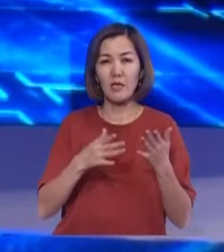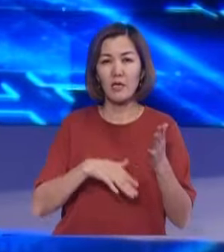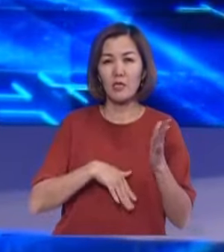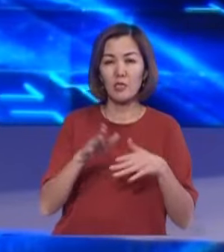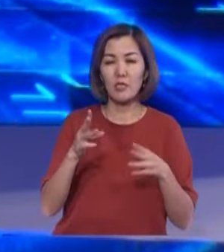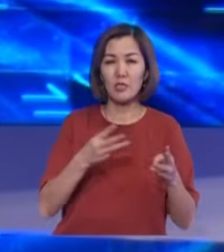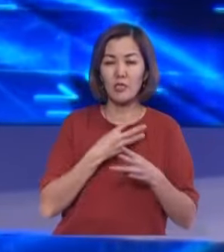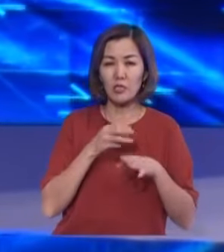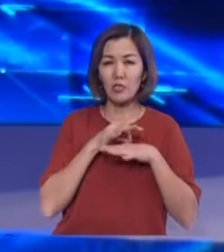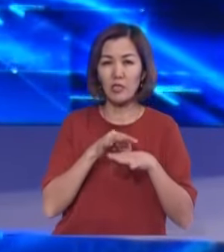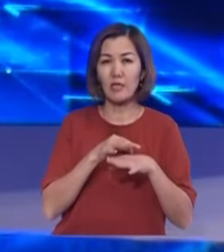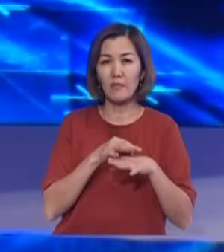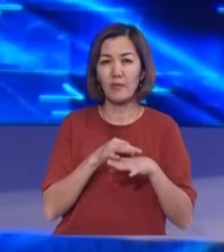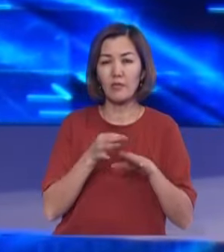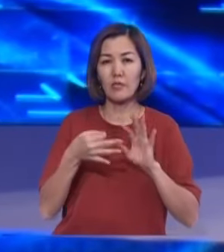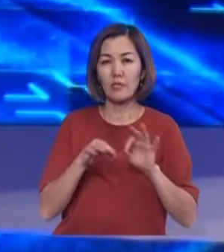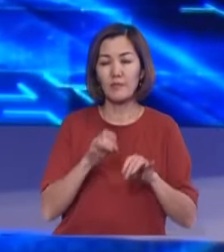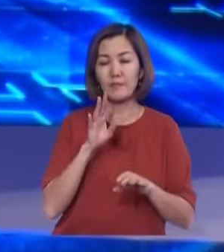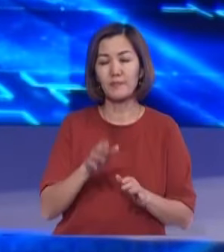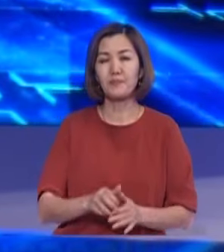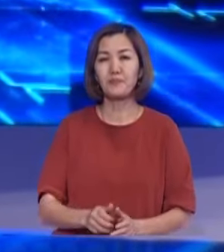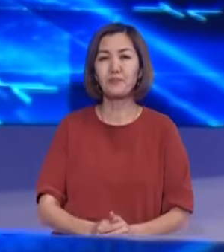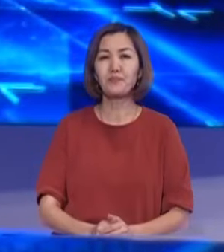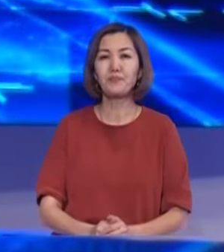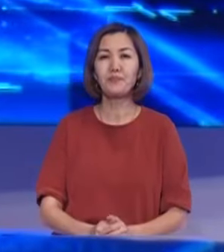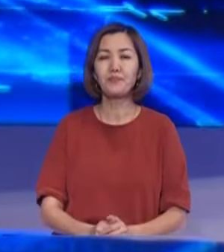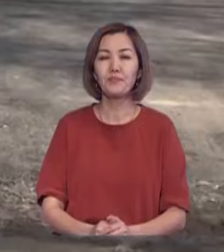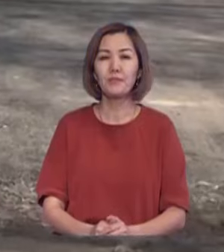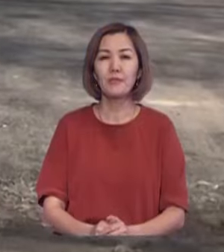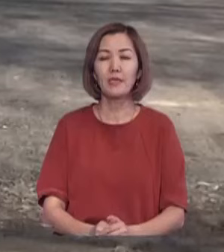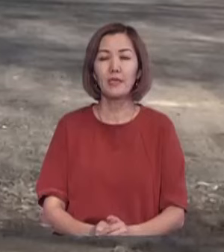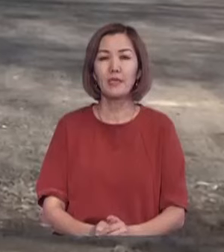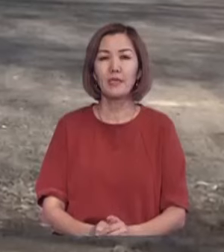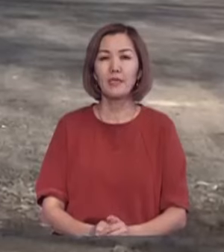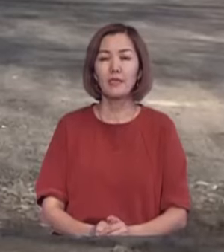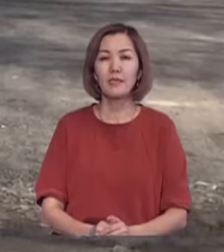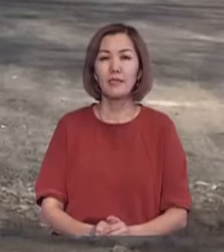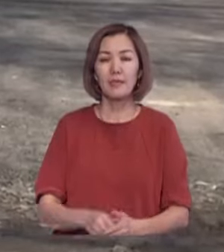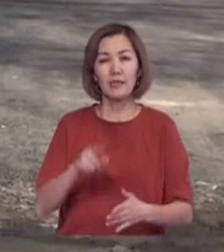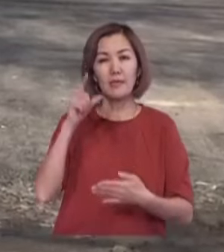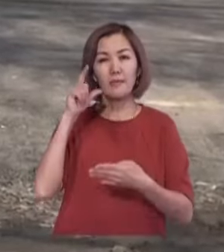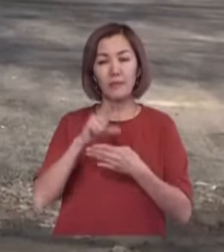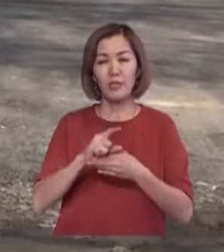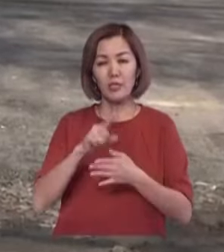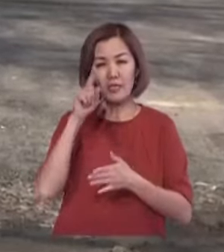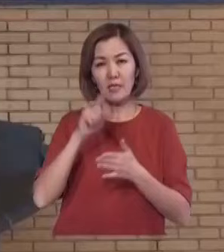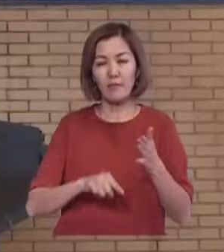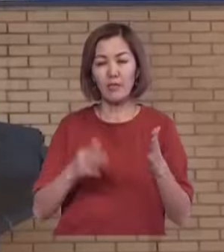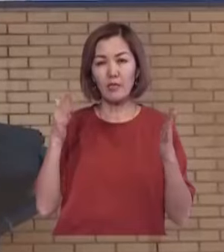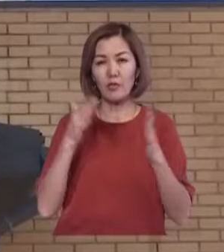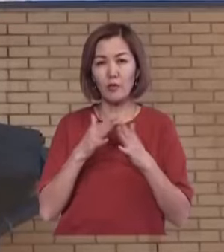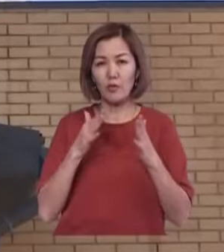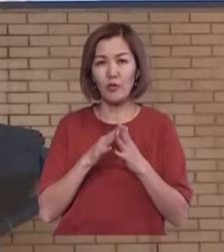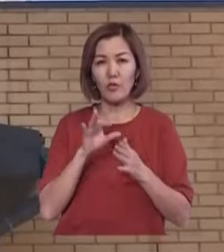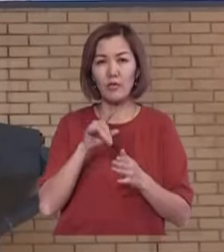тілек жетелепті. Гүлжанат Мақұлжанова көріп қайтты. Meşit imandılık uyası. Еңбекші